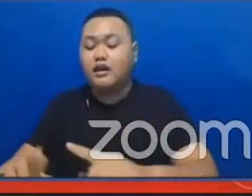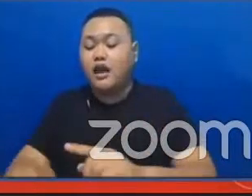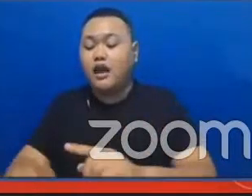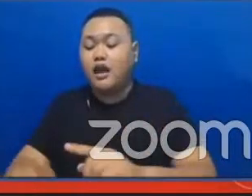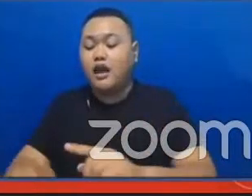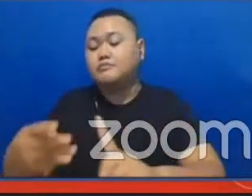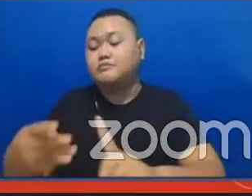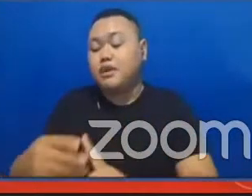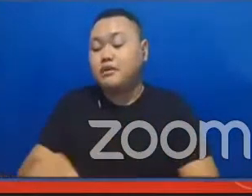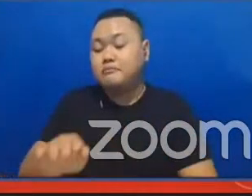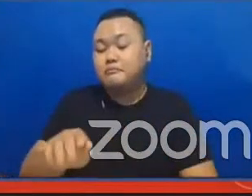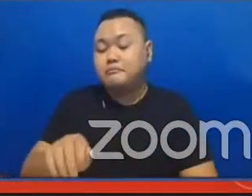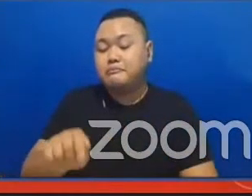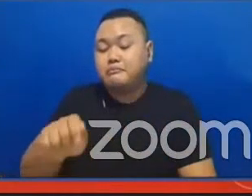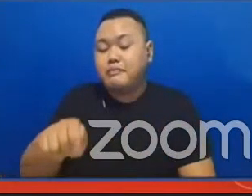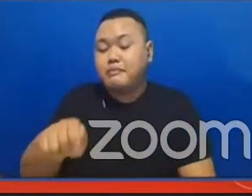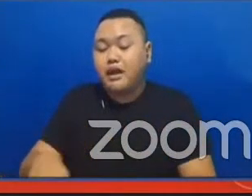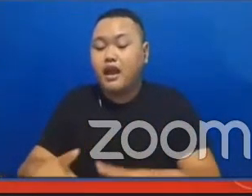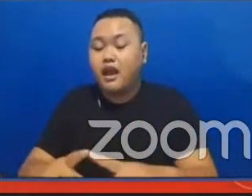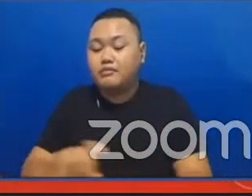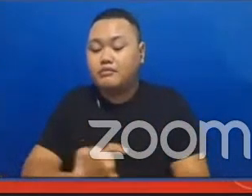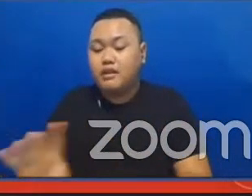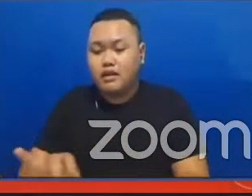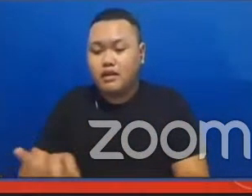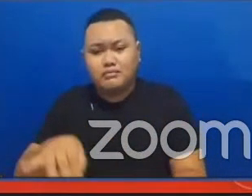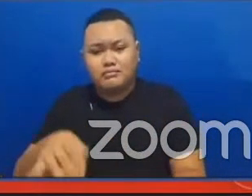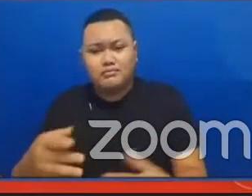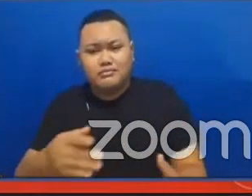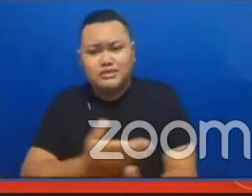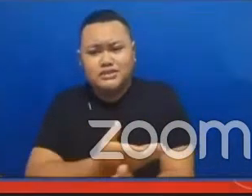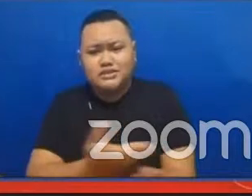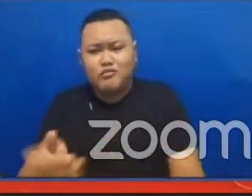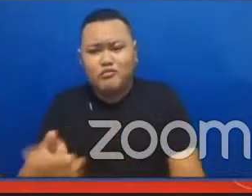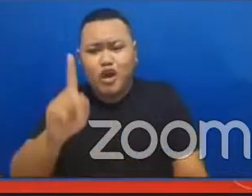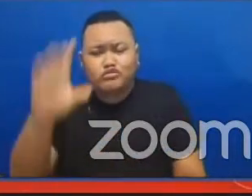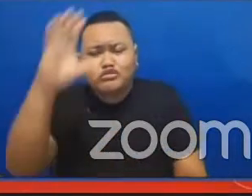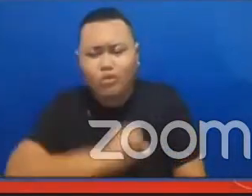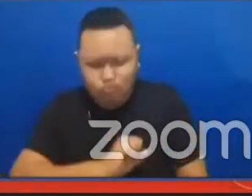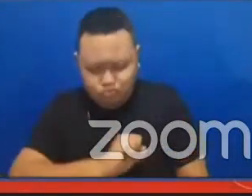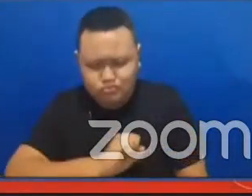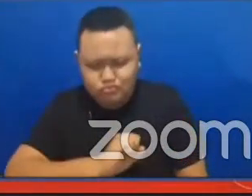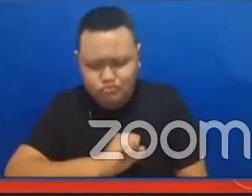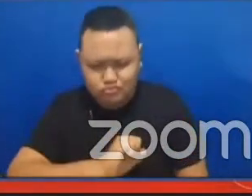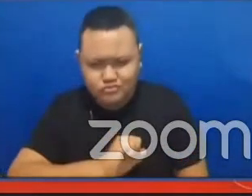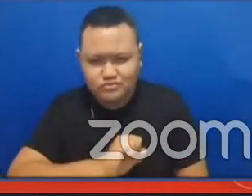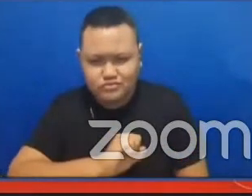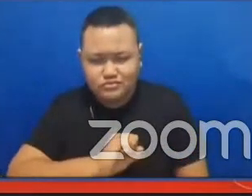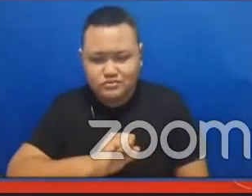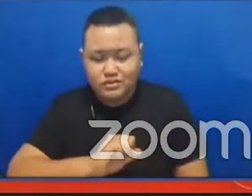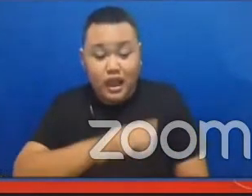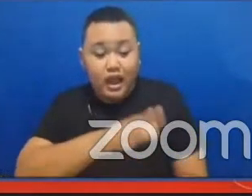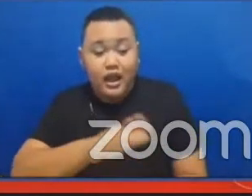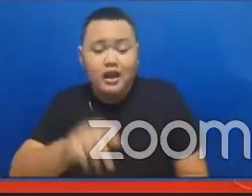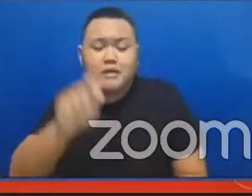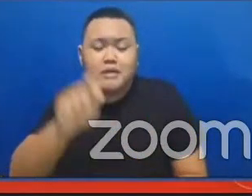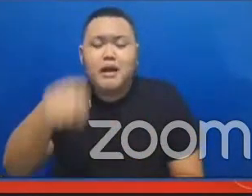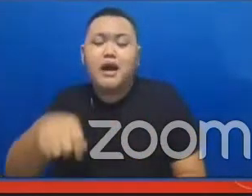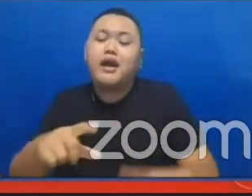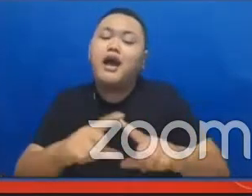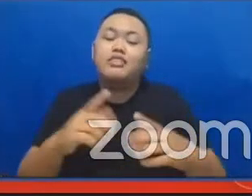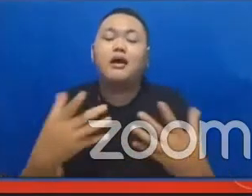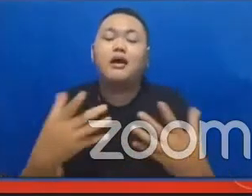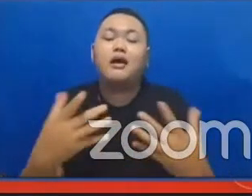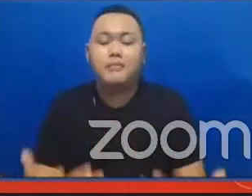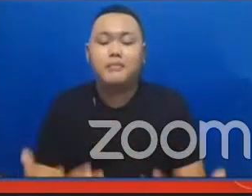Apakah mereka semua bisa mengakses bahan ajar yang sama atau multi user yang sama